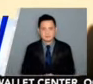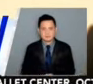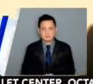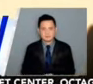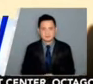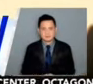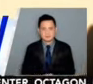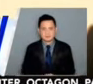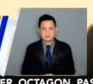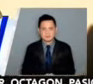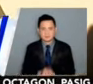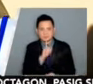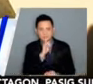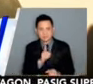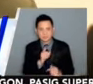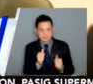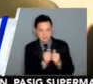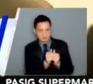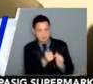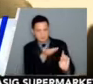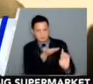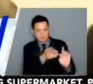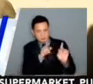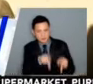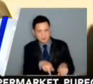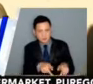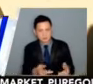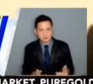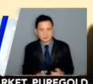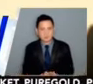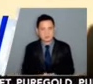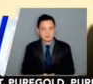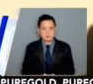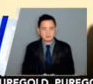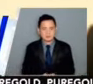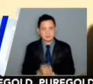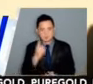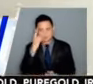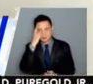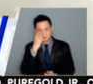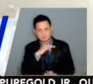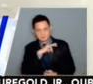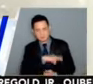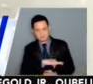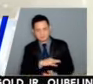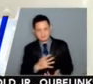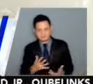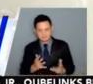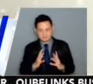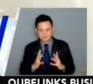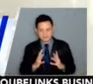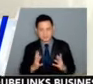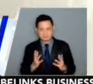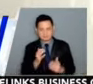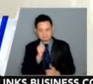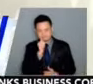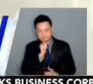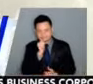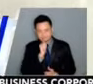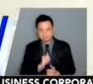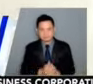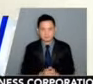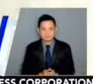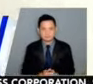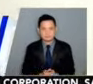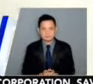akin, medyo maganda raw po yung ano doon, kaya napasabak po. Ayon sa MPD, nakatakdang maharap